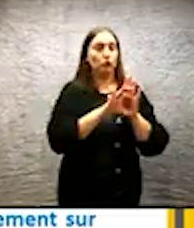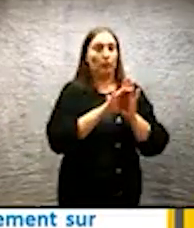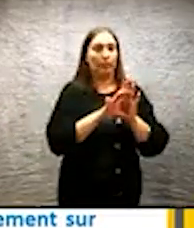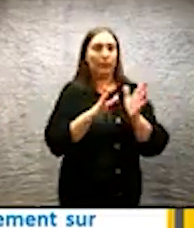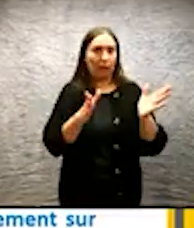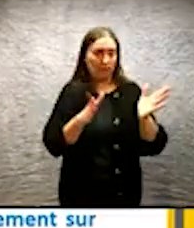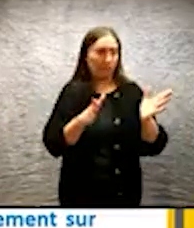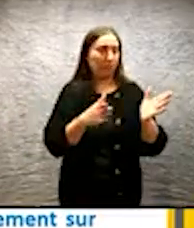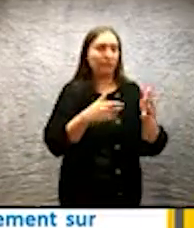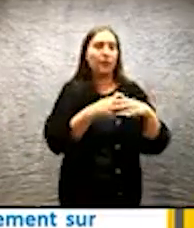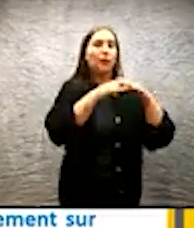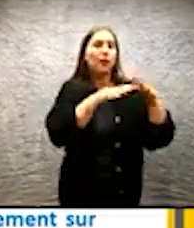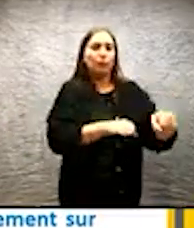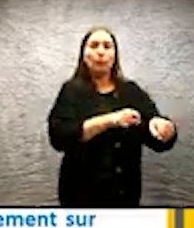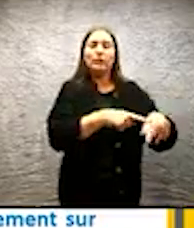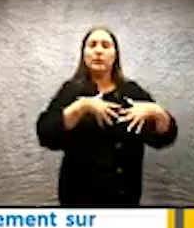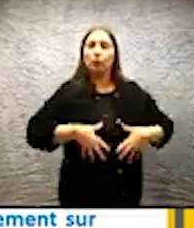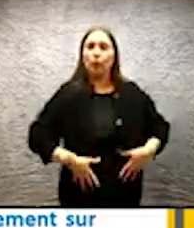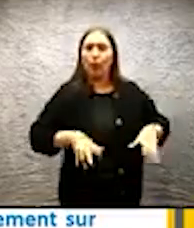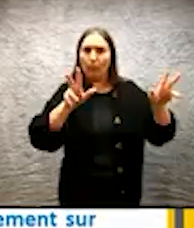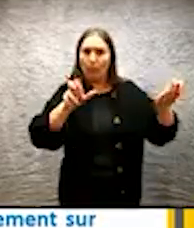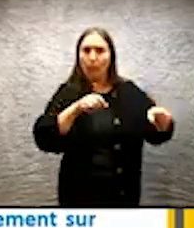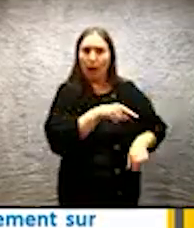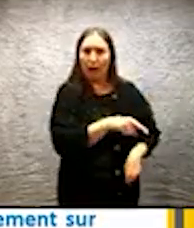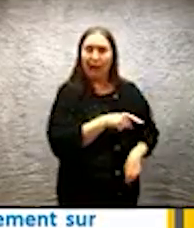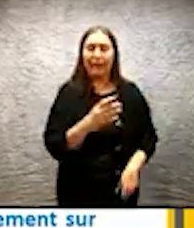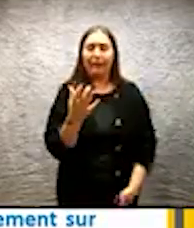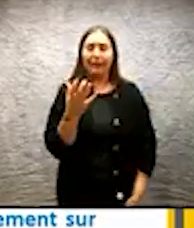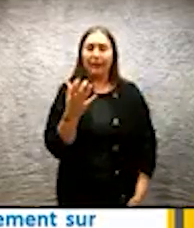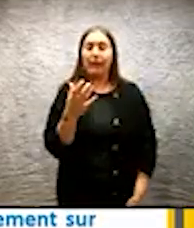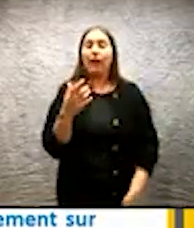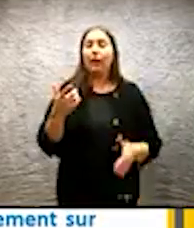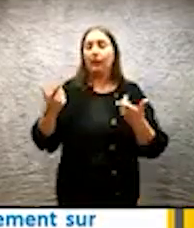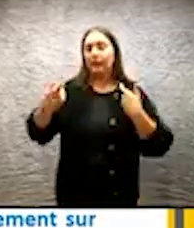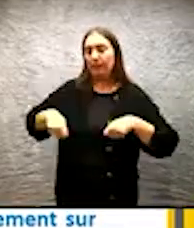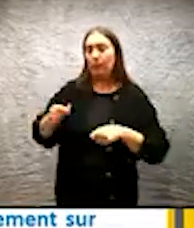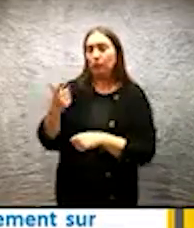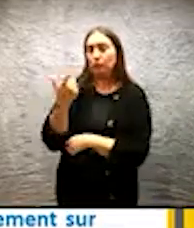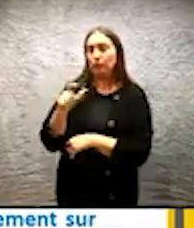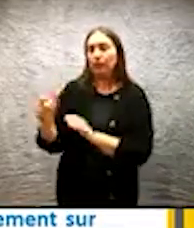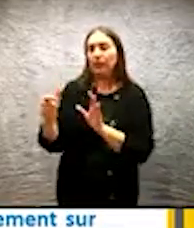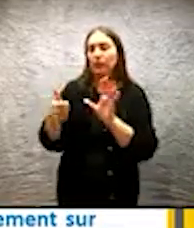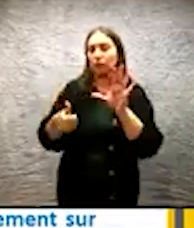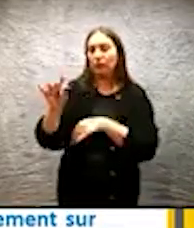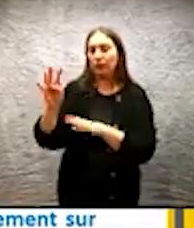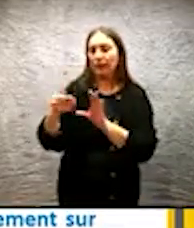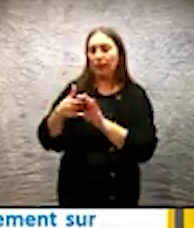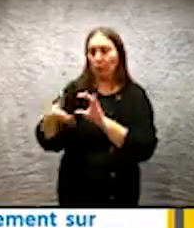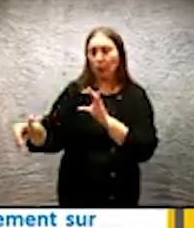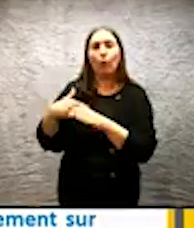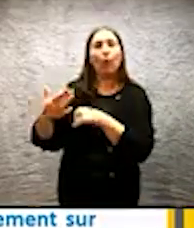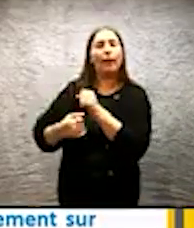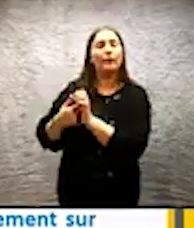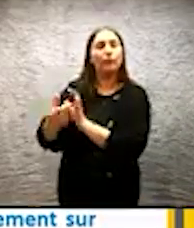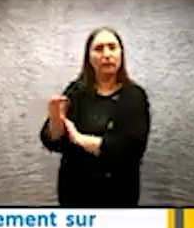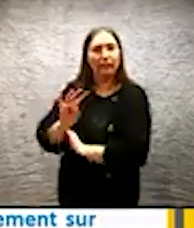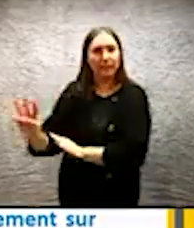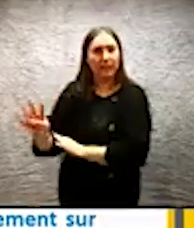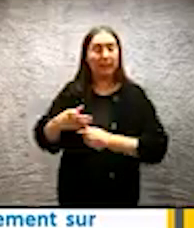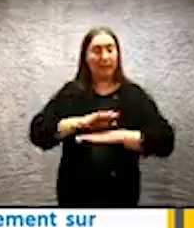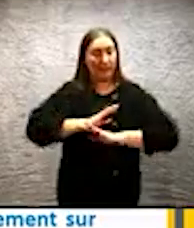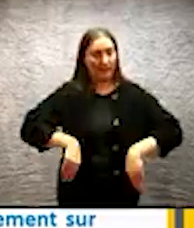563 000 de crédits ouverts pour dépenses de 2 254 euros pour 2024. Et le